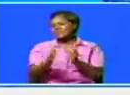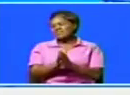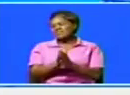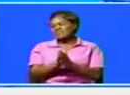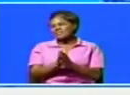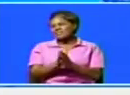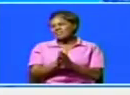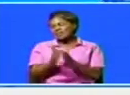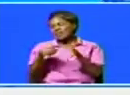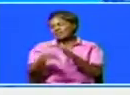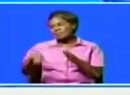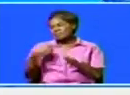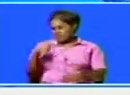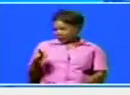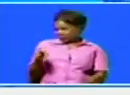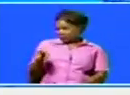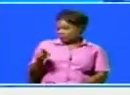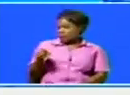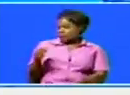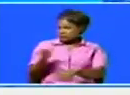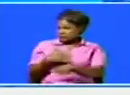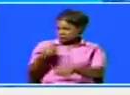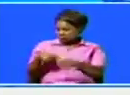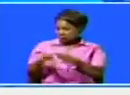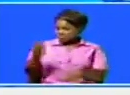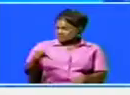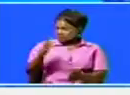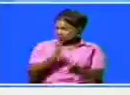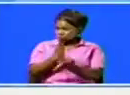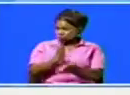umeingia matatu, mtu akakutambua akasema haja, kwani huyu pia anapanda matatu?